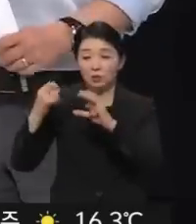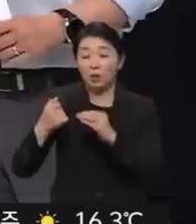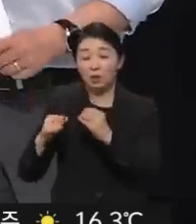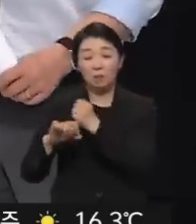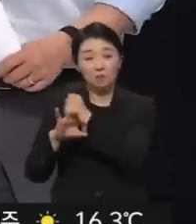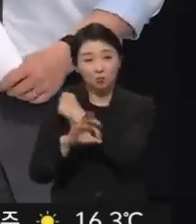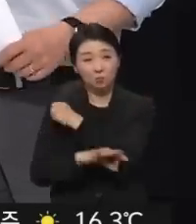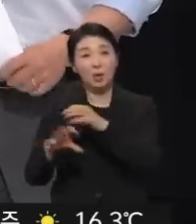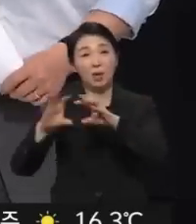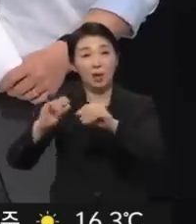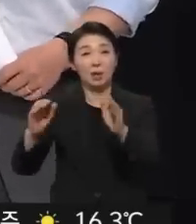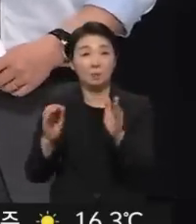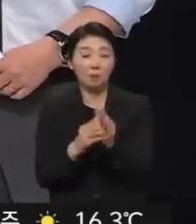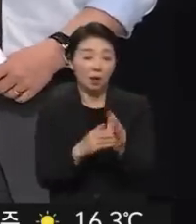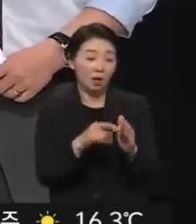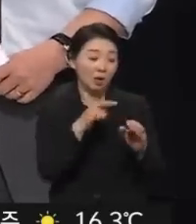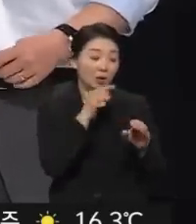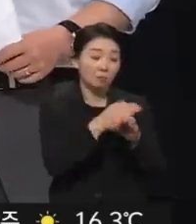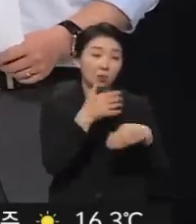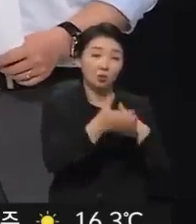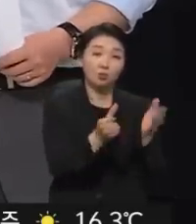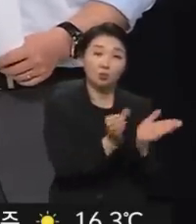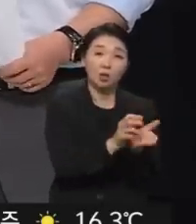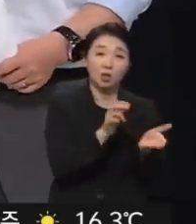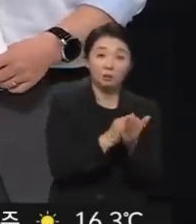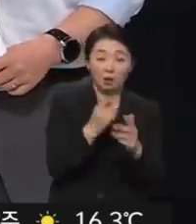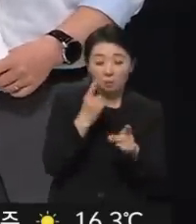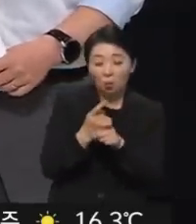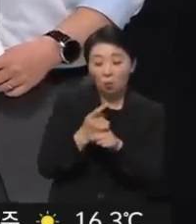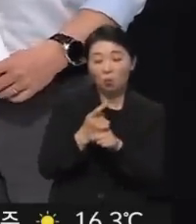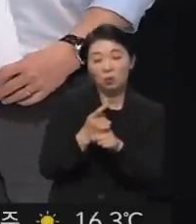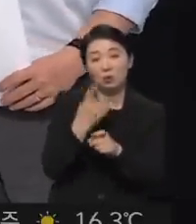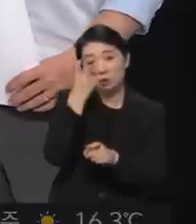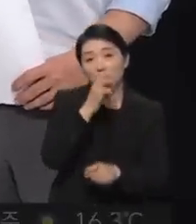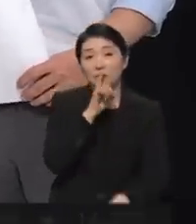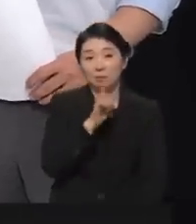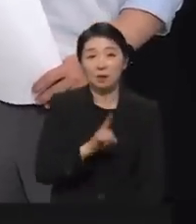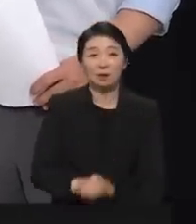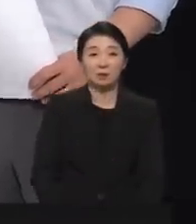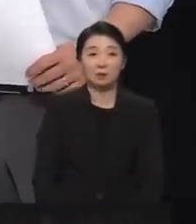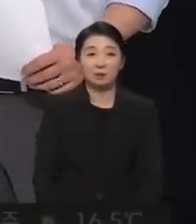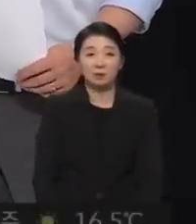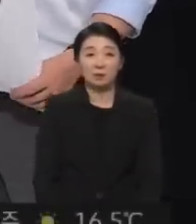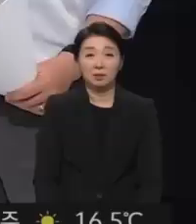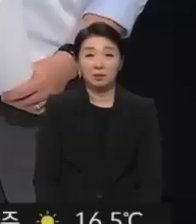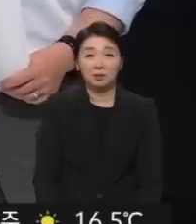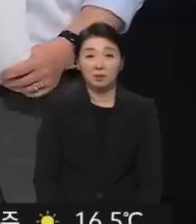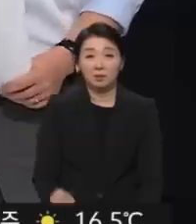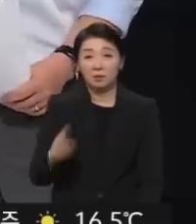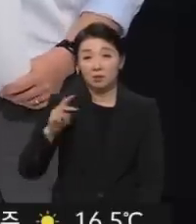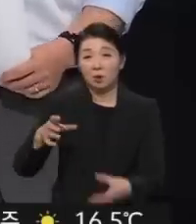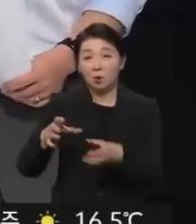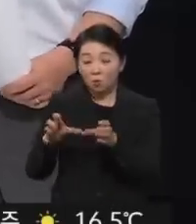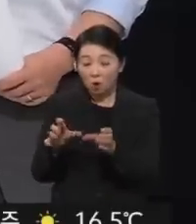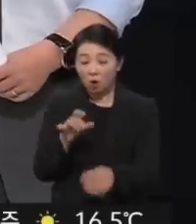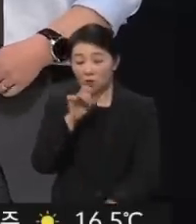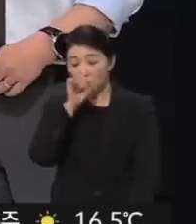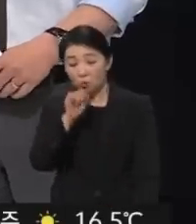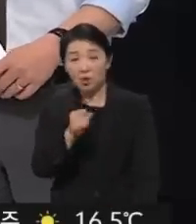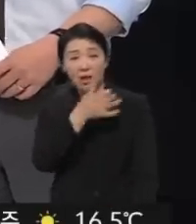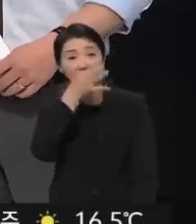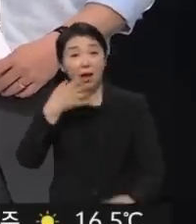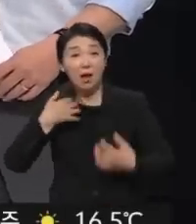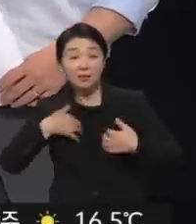민주당에선 보복수사라고 명명한 사정정국에 돌입한 겁니다. 여권에선 내심 호재다, 쾌재를 부를 듯